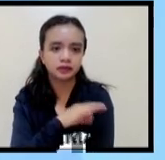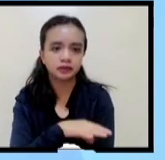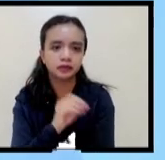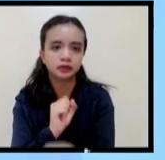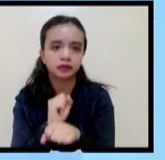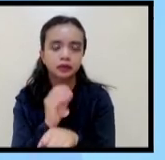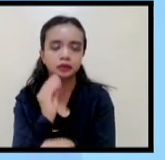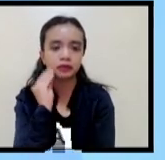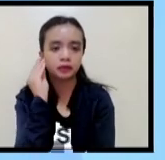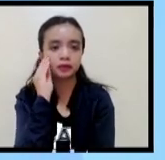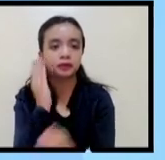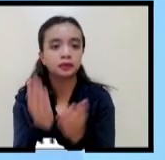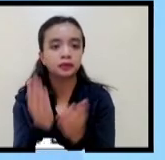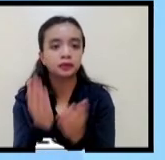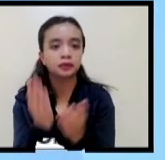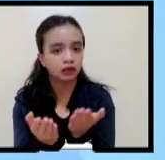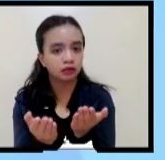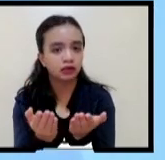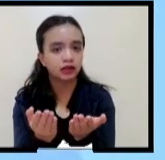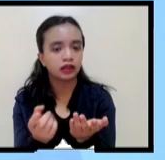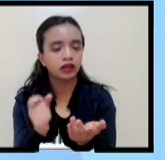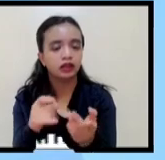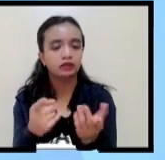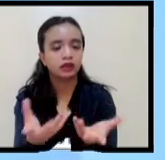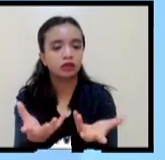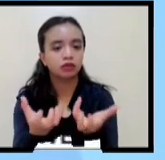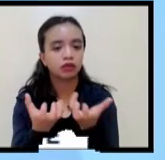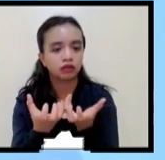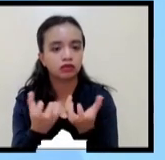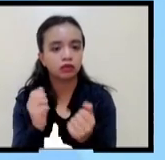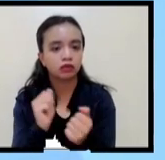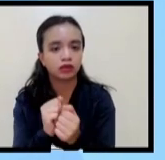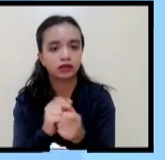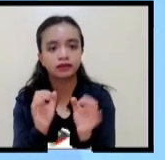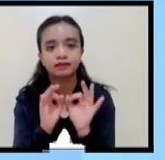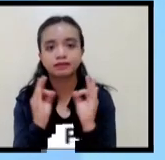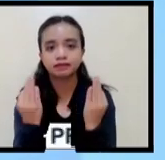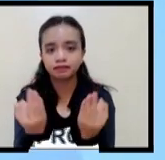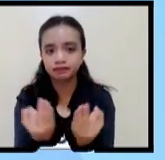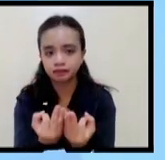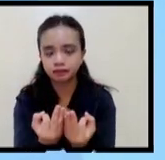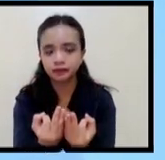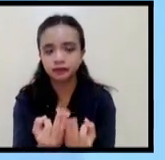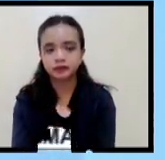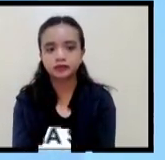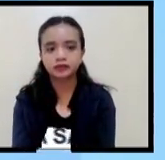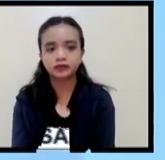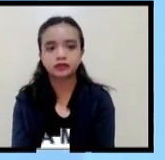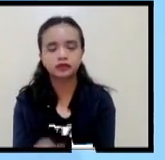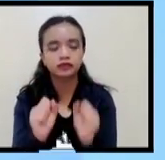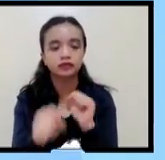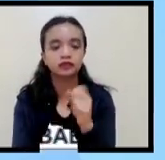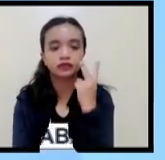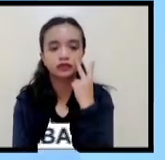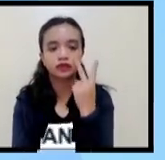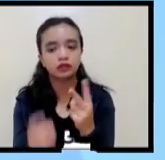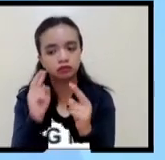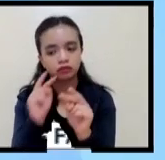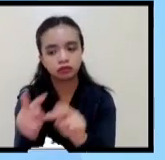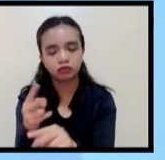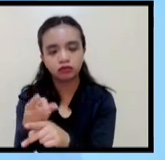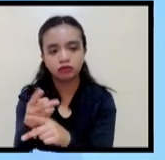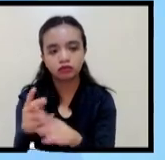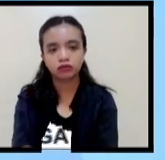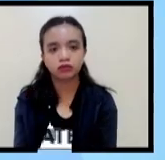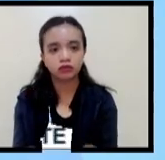is maybe if you're very, if you want to, you know, be with your family and makita mo yung paglaki ng mga anak mo, so maybe